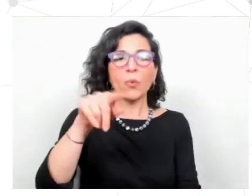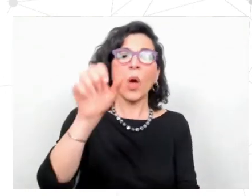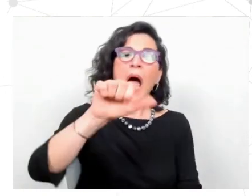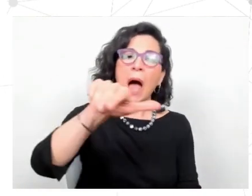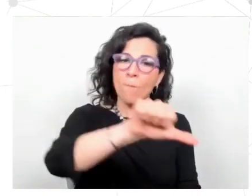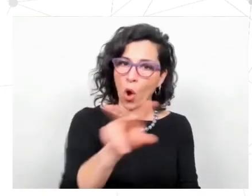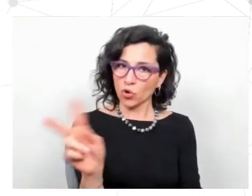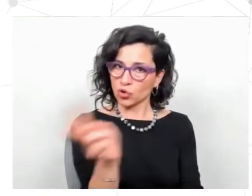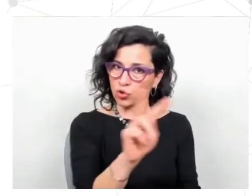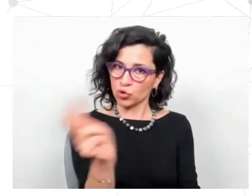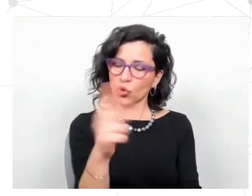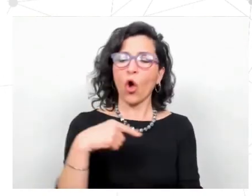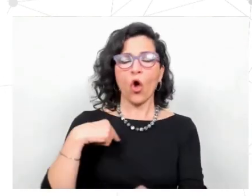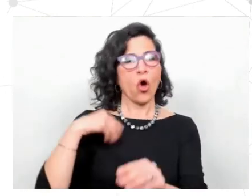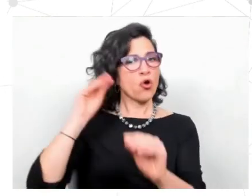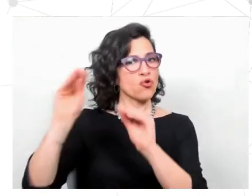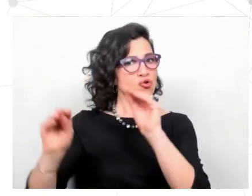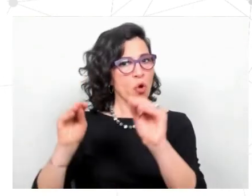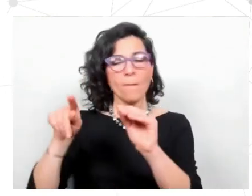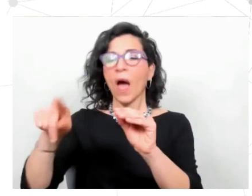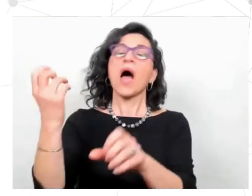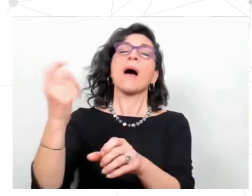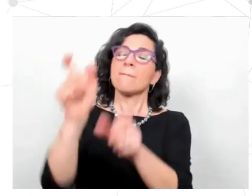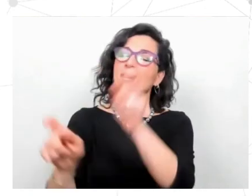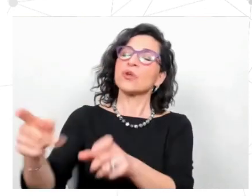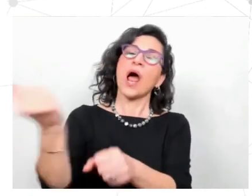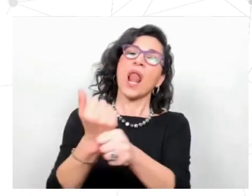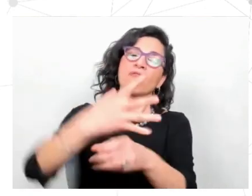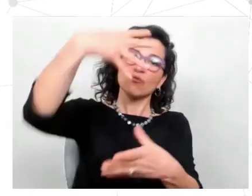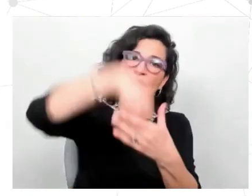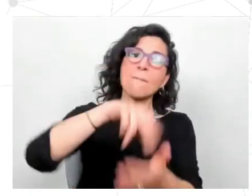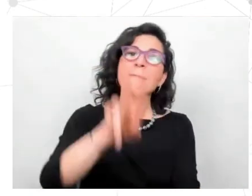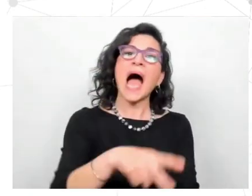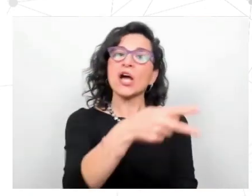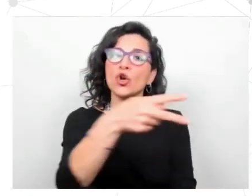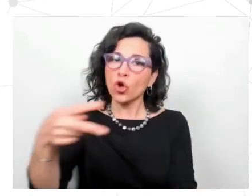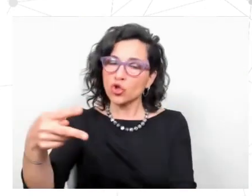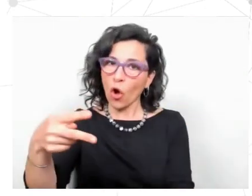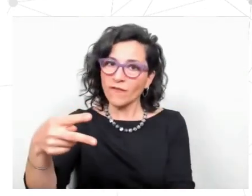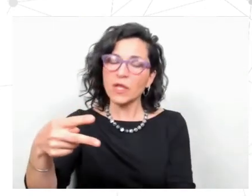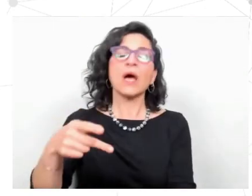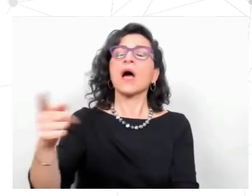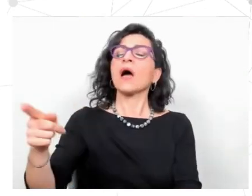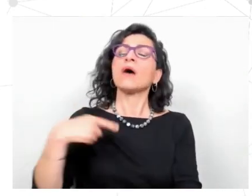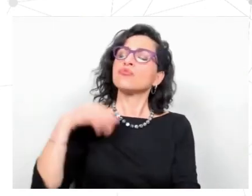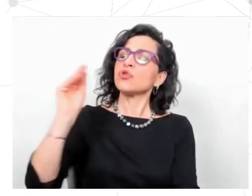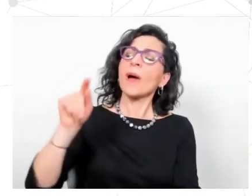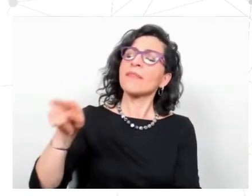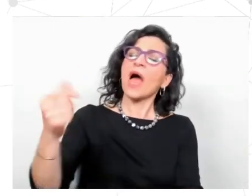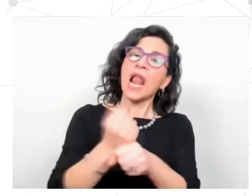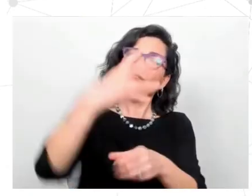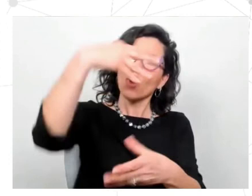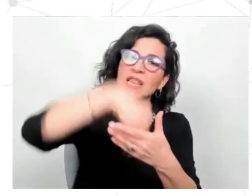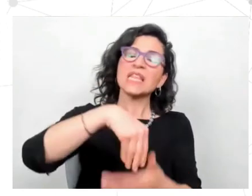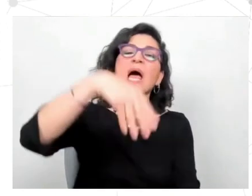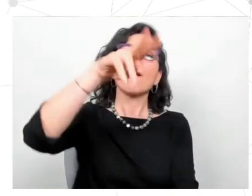come persone che lavorano in Microsoft. Mi piacerebbe sapere com'è lavorare in Microsoft, ovviamente se